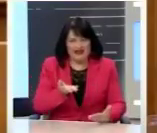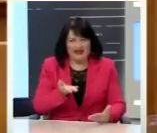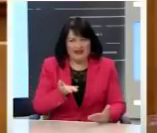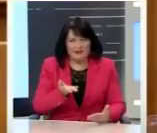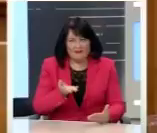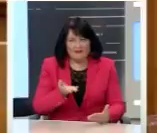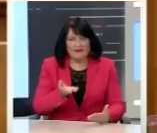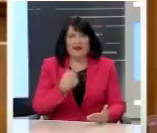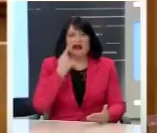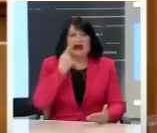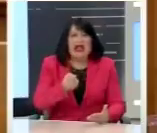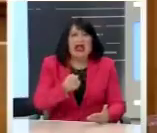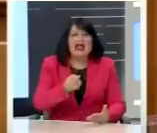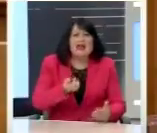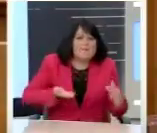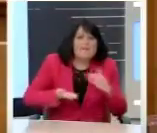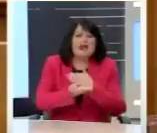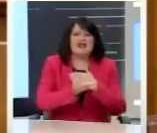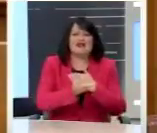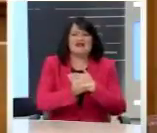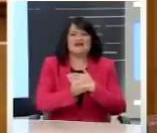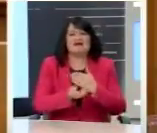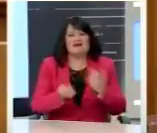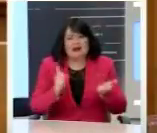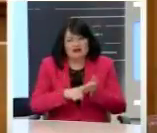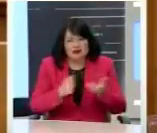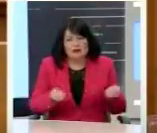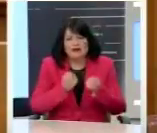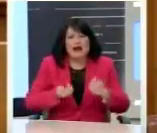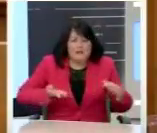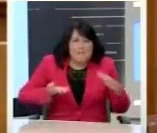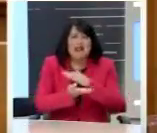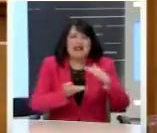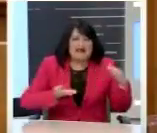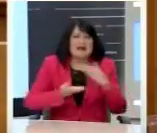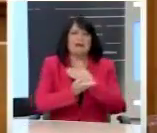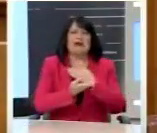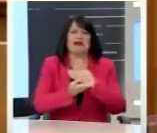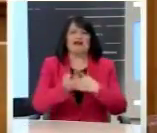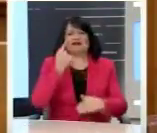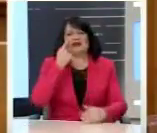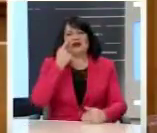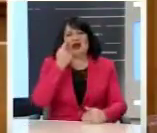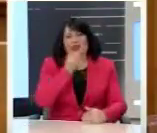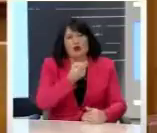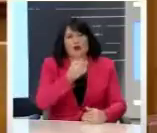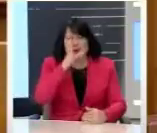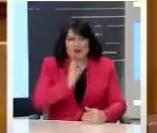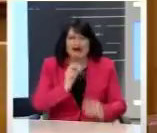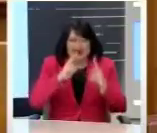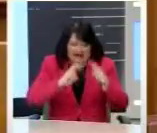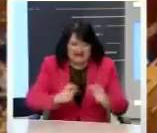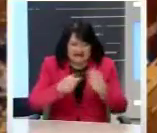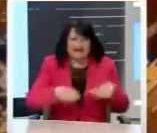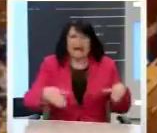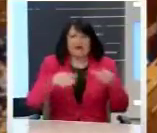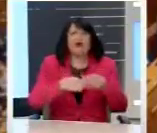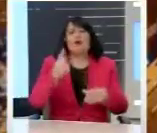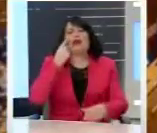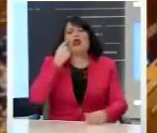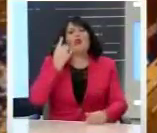Μίμηση, λέει ο Τζαβάρας. Αυτό πρέπει να κάνετε, κύριοι συνάδελφοι. Μιμήσεις να κάνετε για να κάνουμε μια πραγματική εξεταστική επιτροπή για να